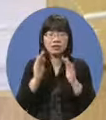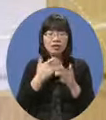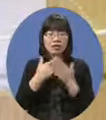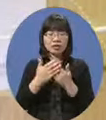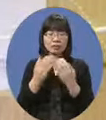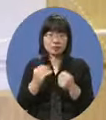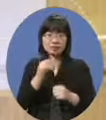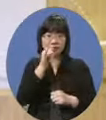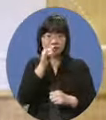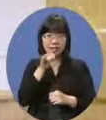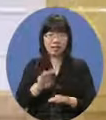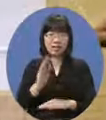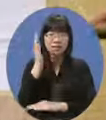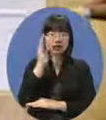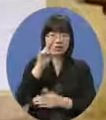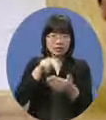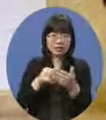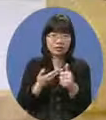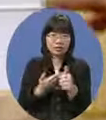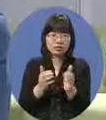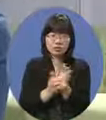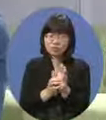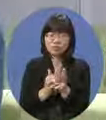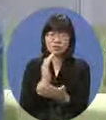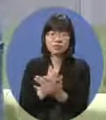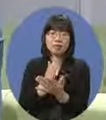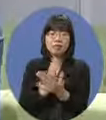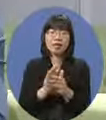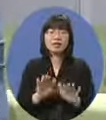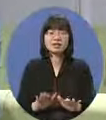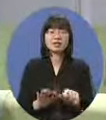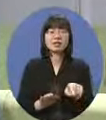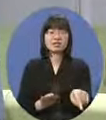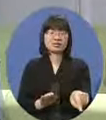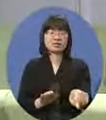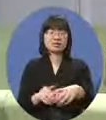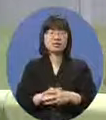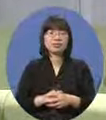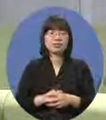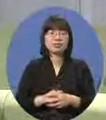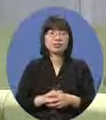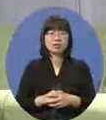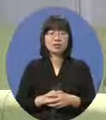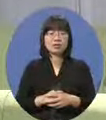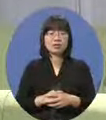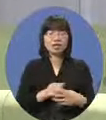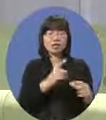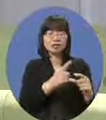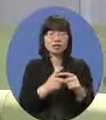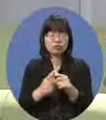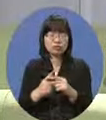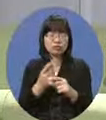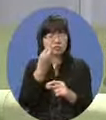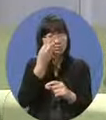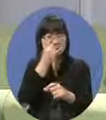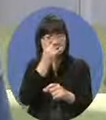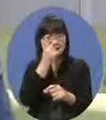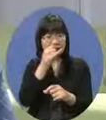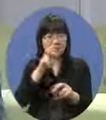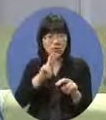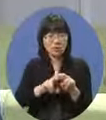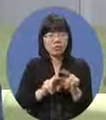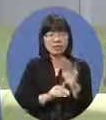자, 이야기를 읽어주고 읽어주고 끝 하지 말고 자 이제 네가 얘기를 이 사이에 좀 이상한 거 있지? 공간을 좀